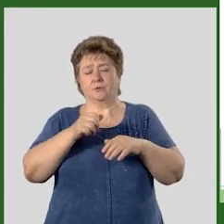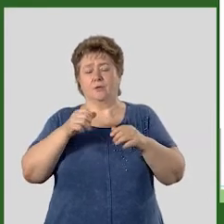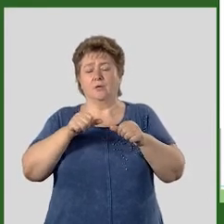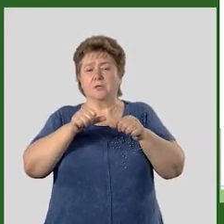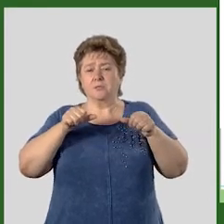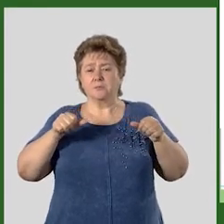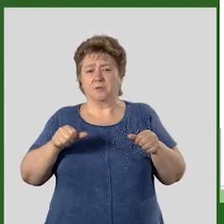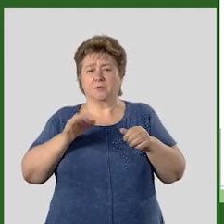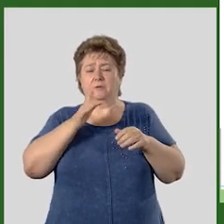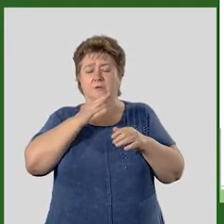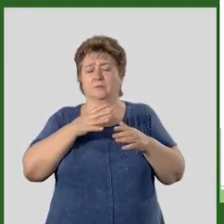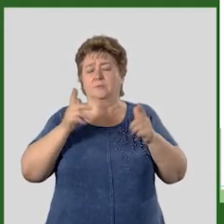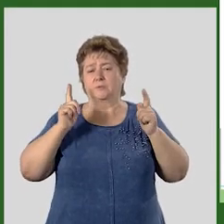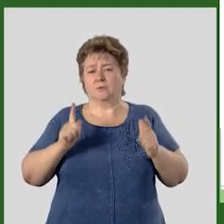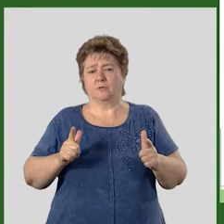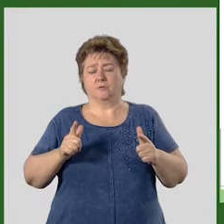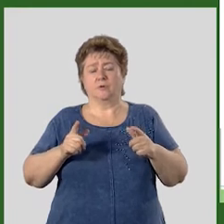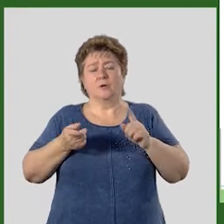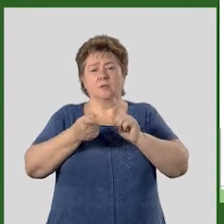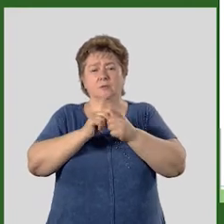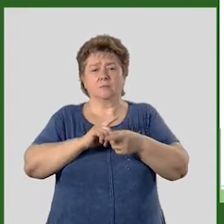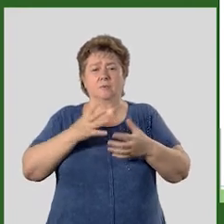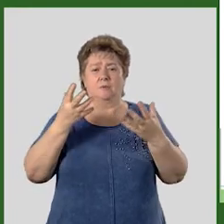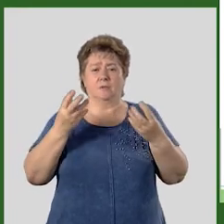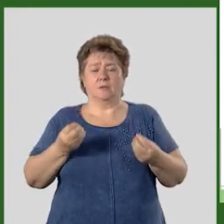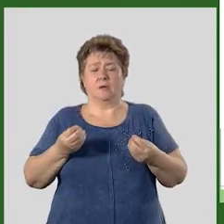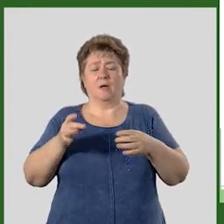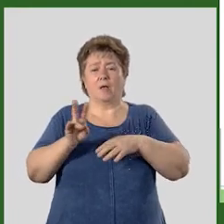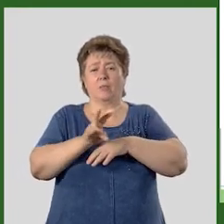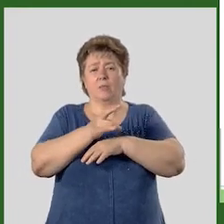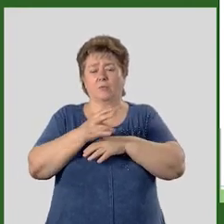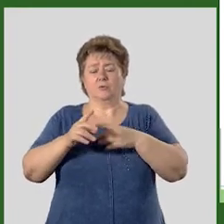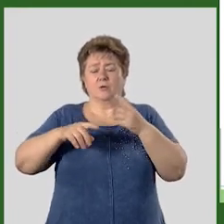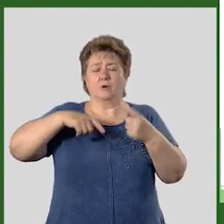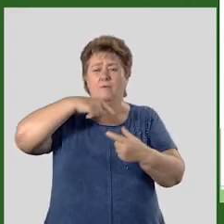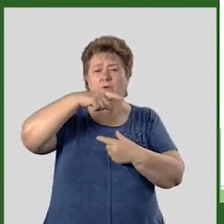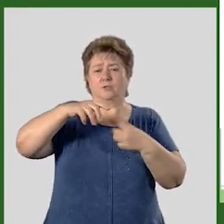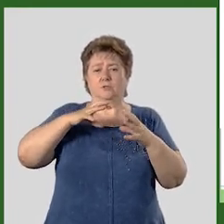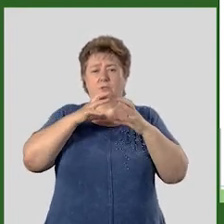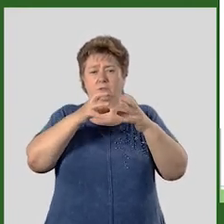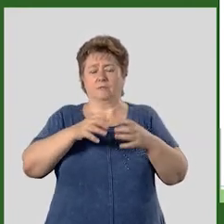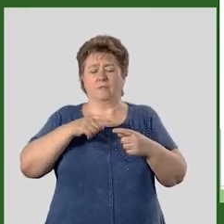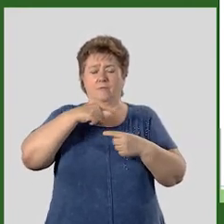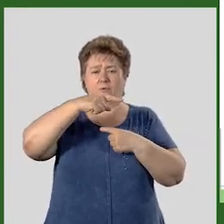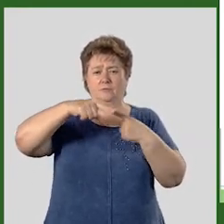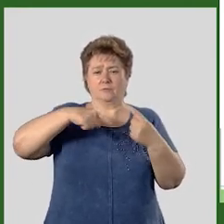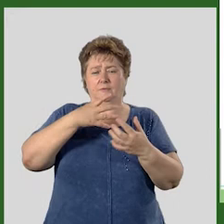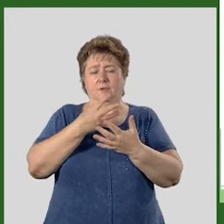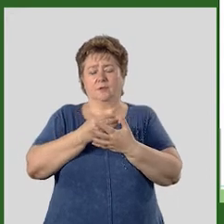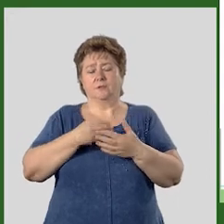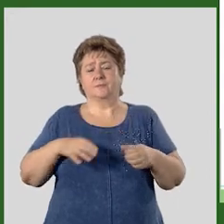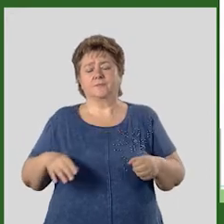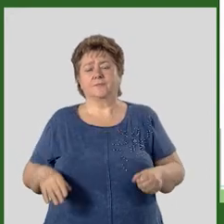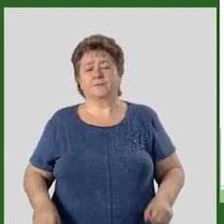Измерение времени согласовано со сменой дня и ночи, то есть вращением Земли вокруг своей